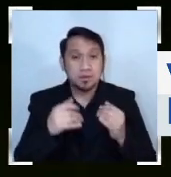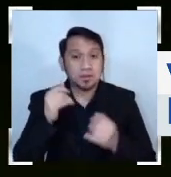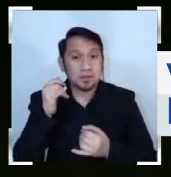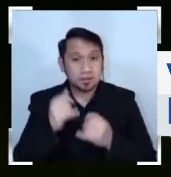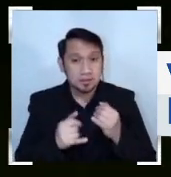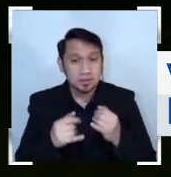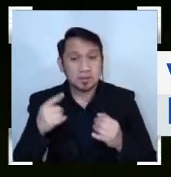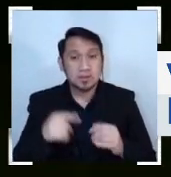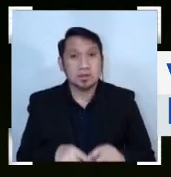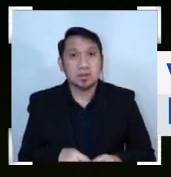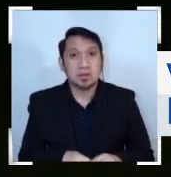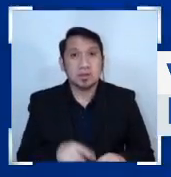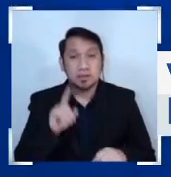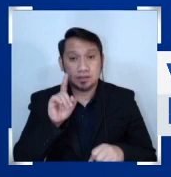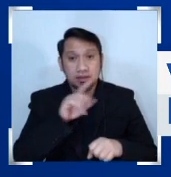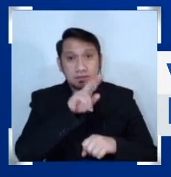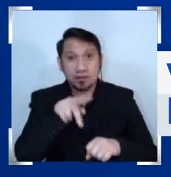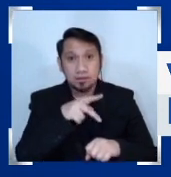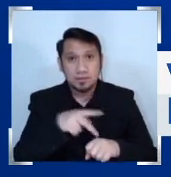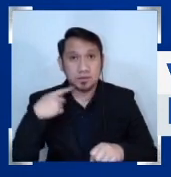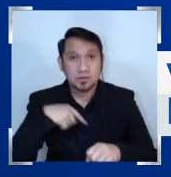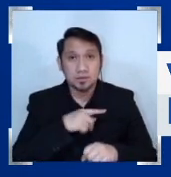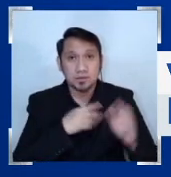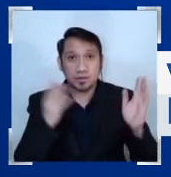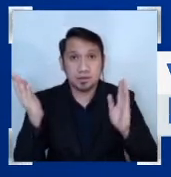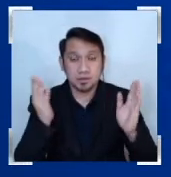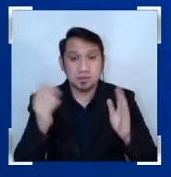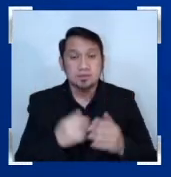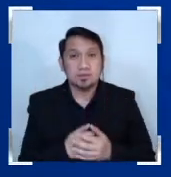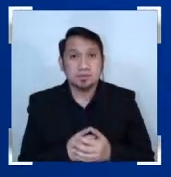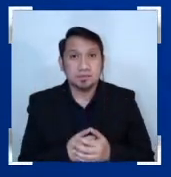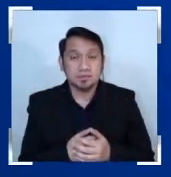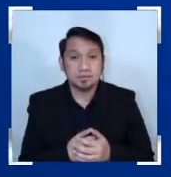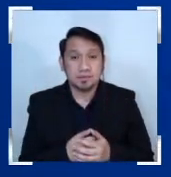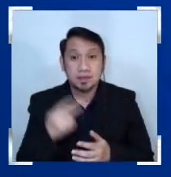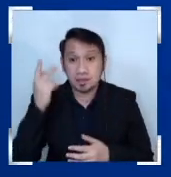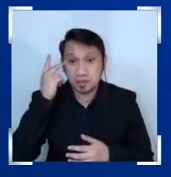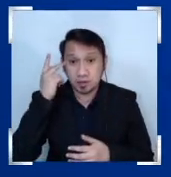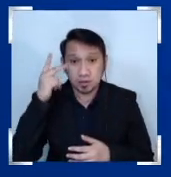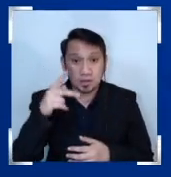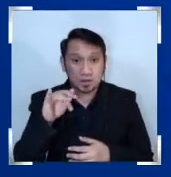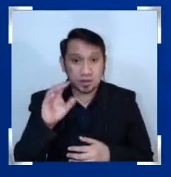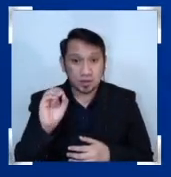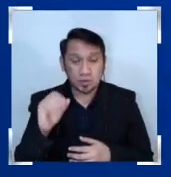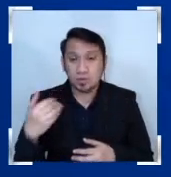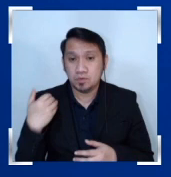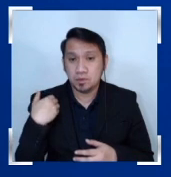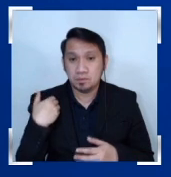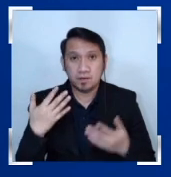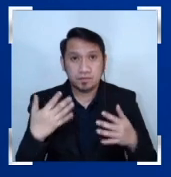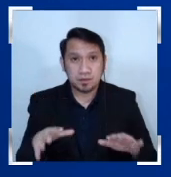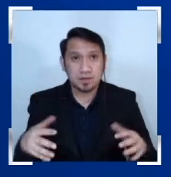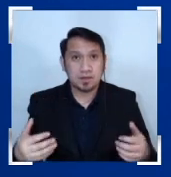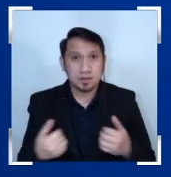ang bayang pinagsasaluhan natin. Sabi rin ng kanyang running mate na si Senador Kiko Pangilinan, hindi pa tapos ang laban at ang